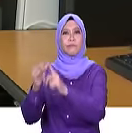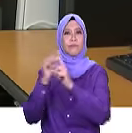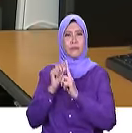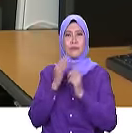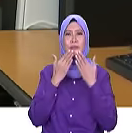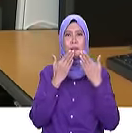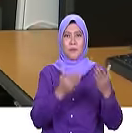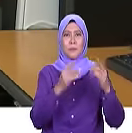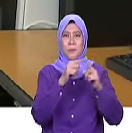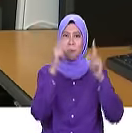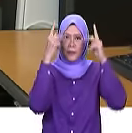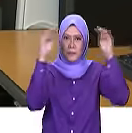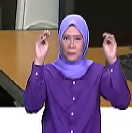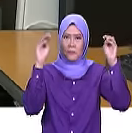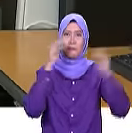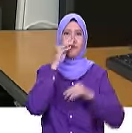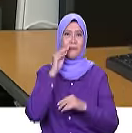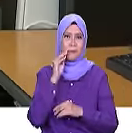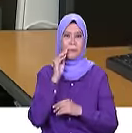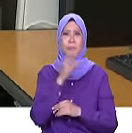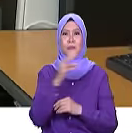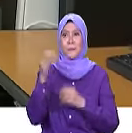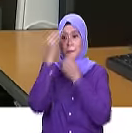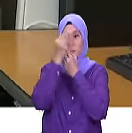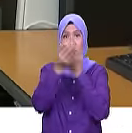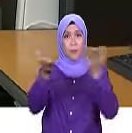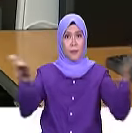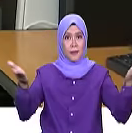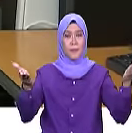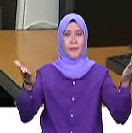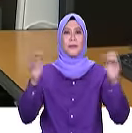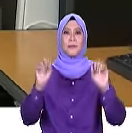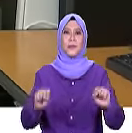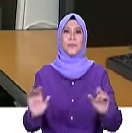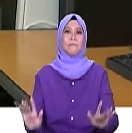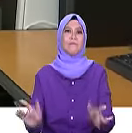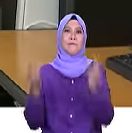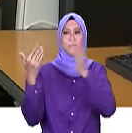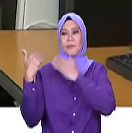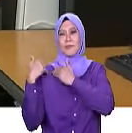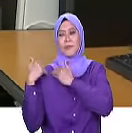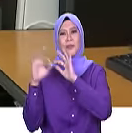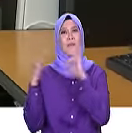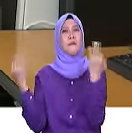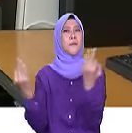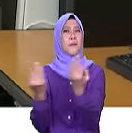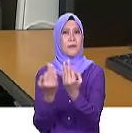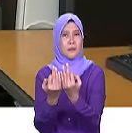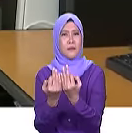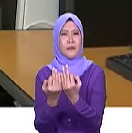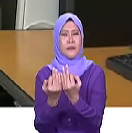Yang Amat Berhormat Perdana Menteri kita dengan pengumuman ini dapatlah meringankan beban peneroka yang selama